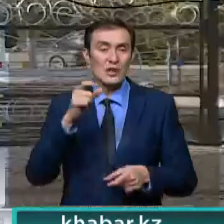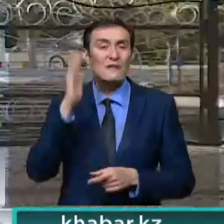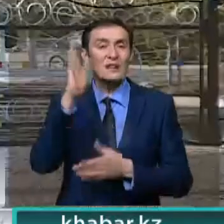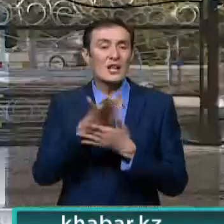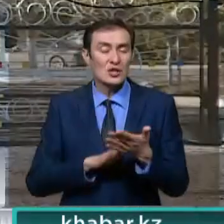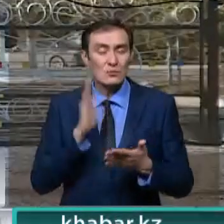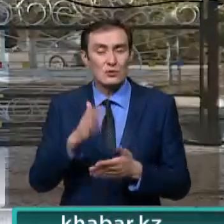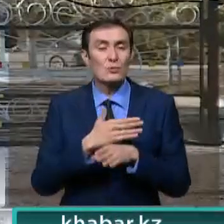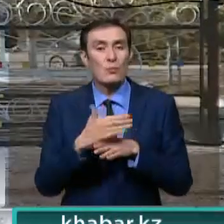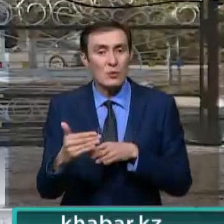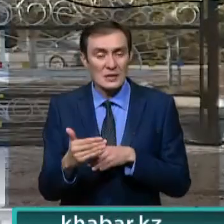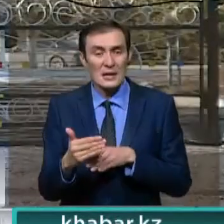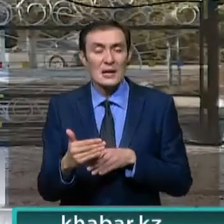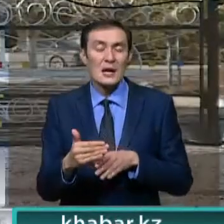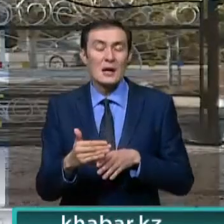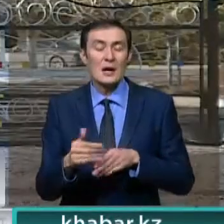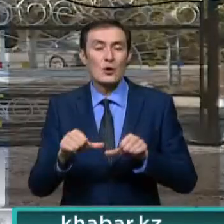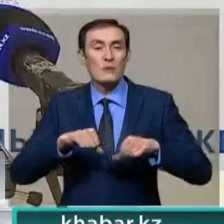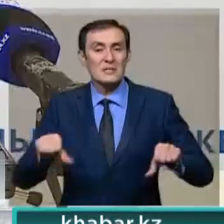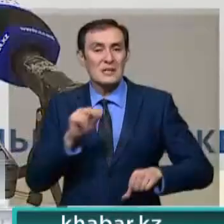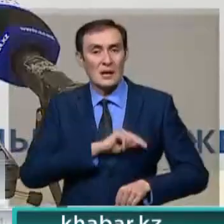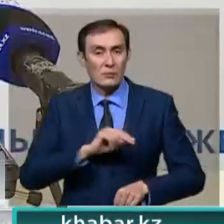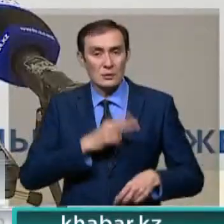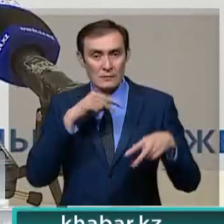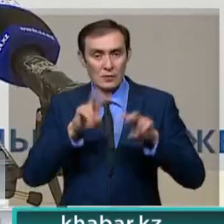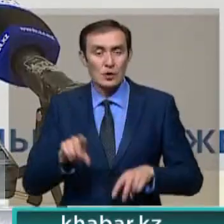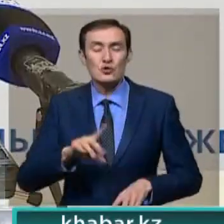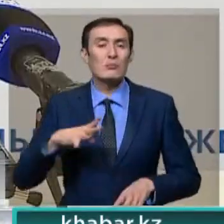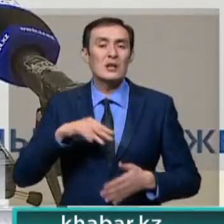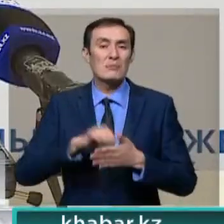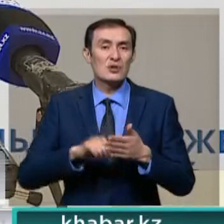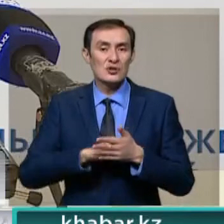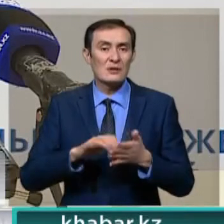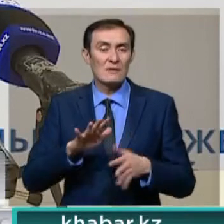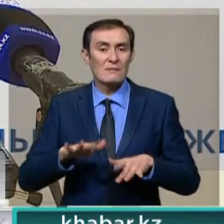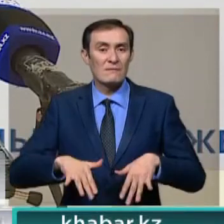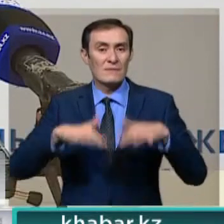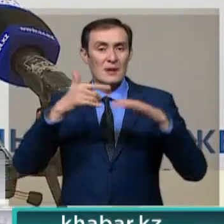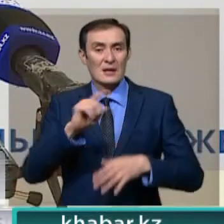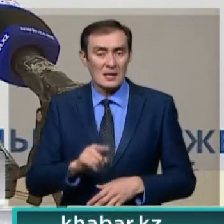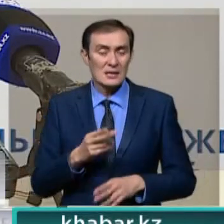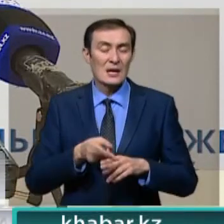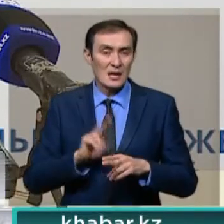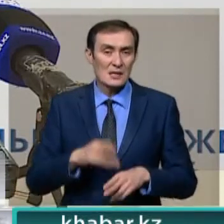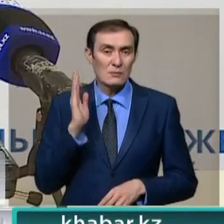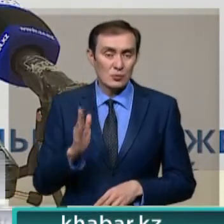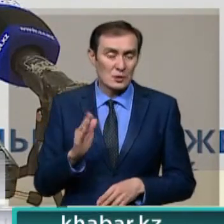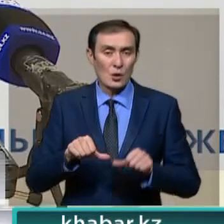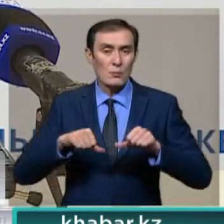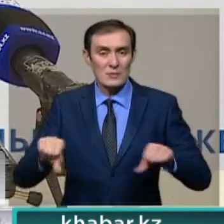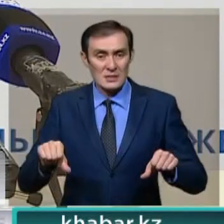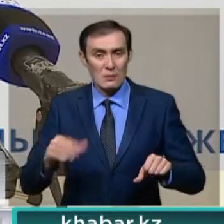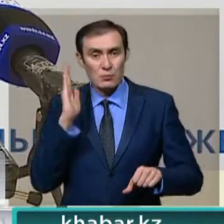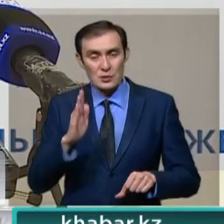дальнейшем, станет ясно после выводов правительственной комиссии. Что послужило причиной выброса метана, это будет как раз заниматься комиссией,